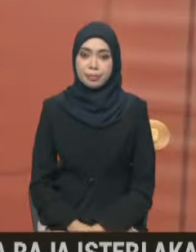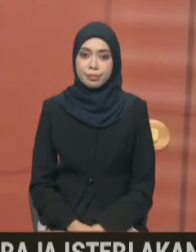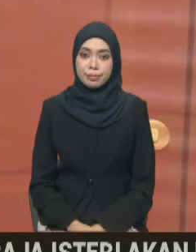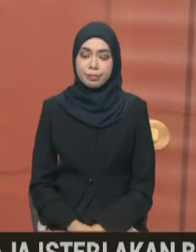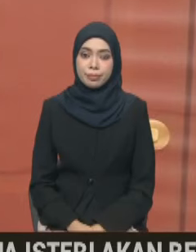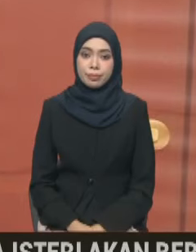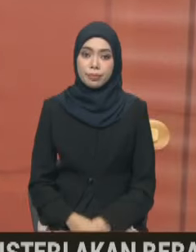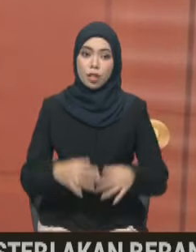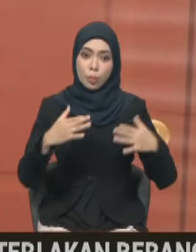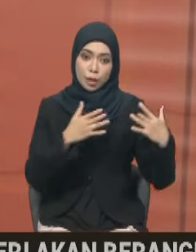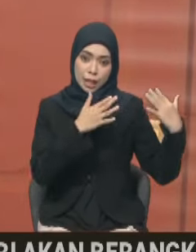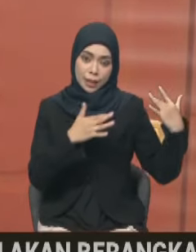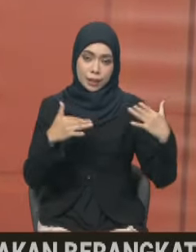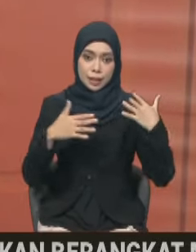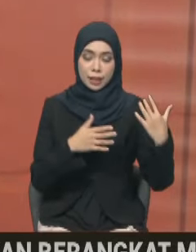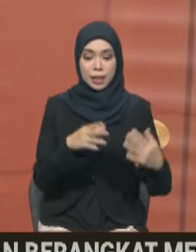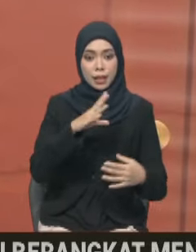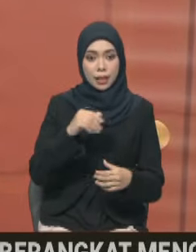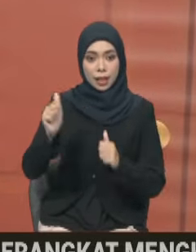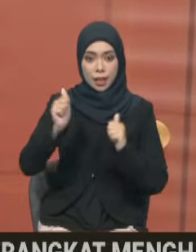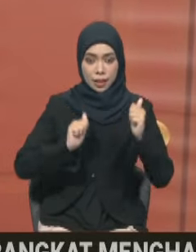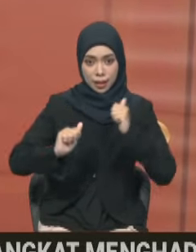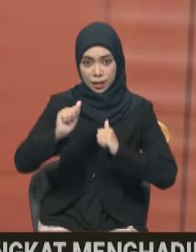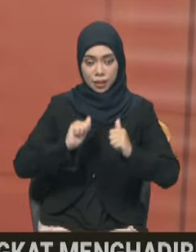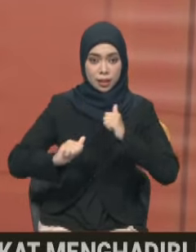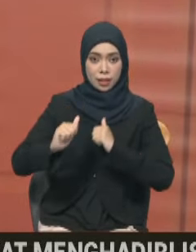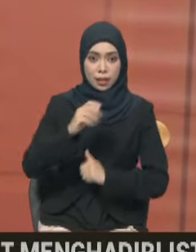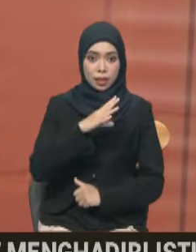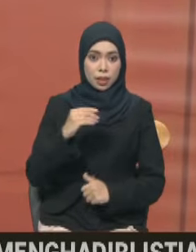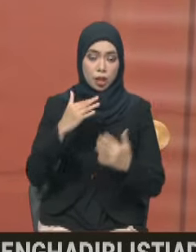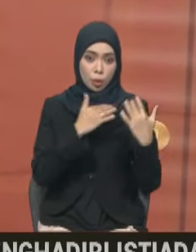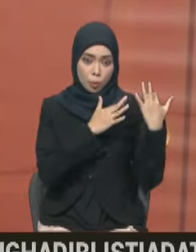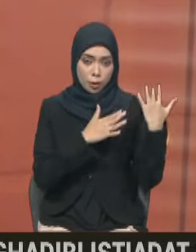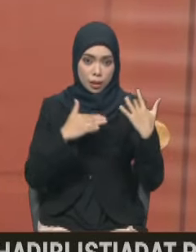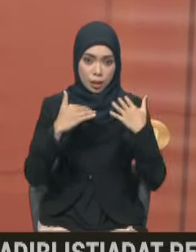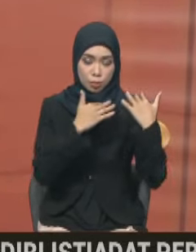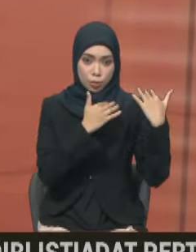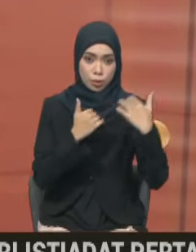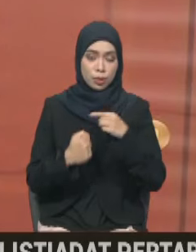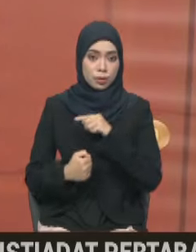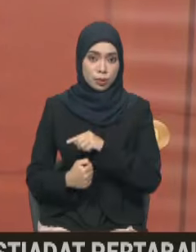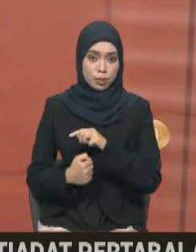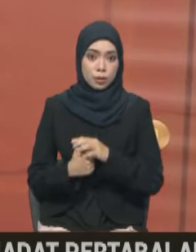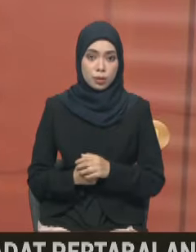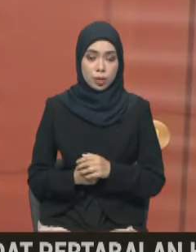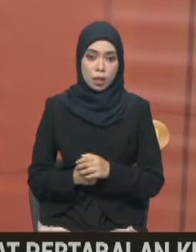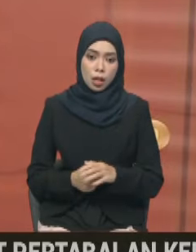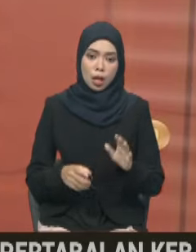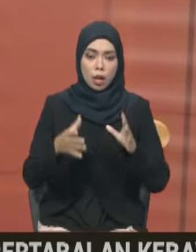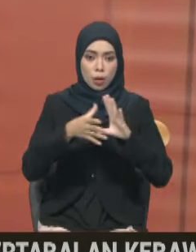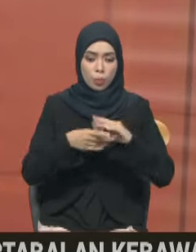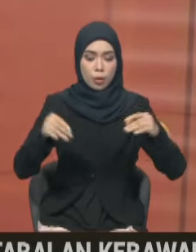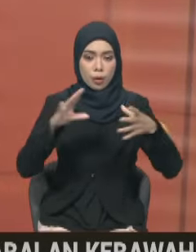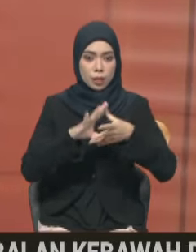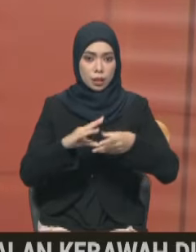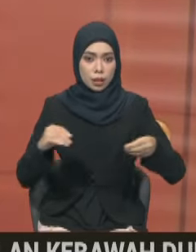Musikal drama dan juga muzik-muzik dan juga lagu-lagu yang disediakan adalah mengisahkan tentang